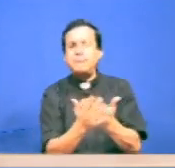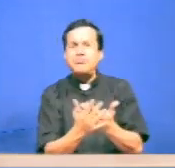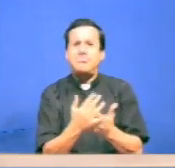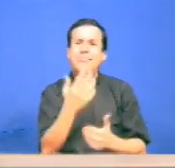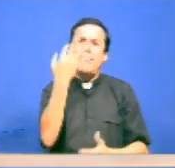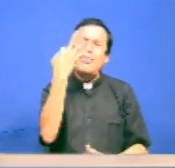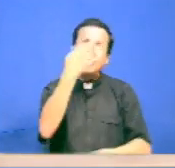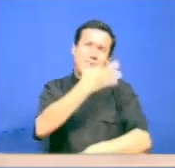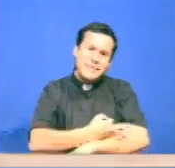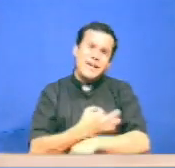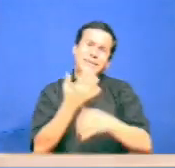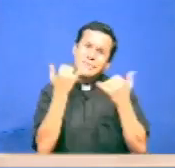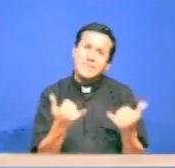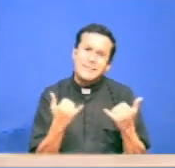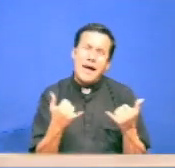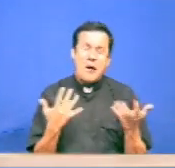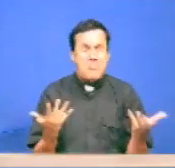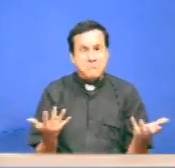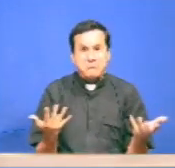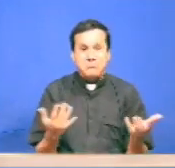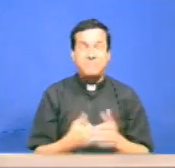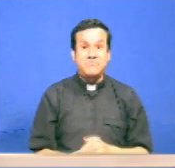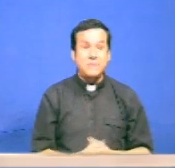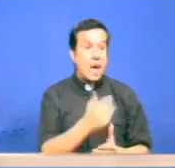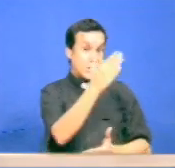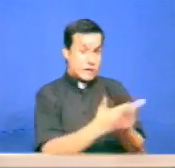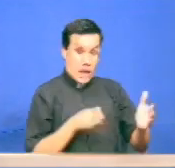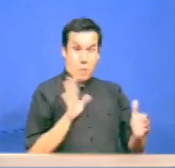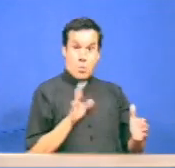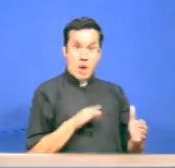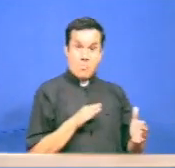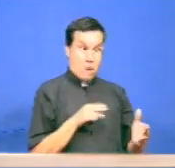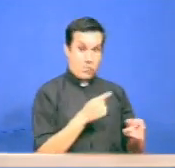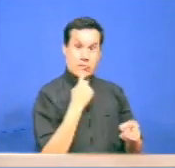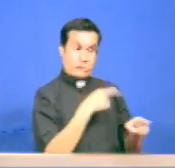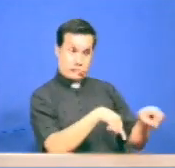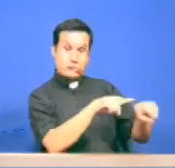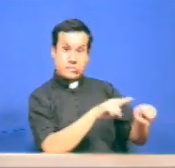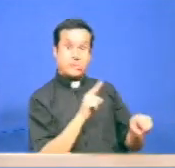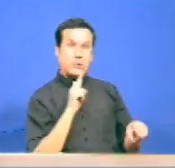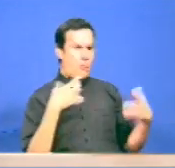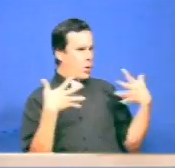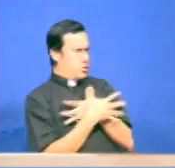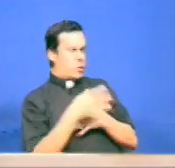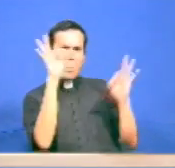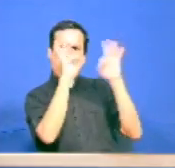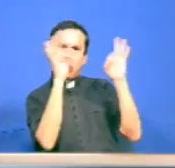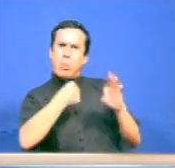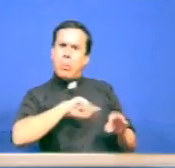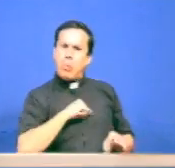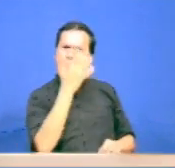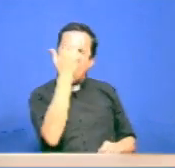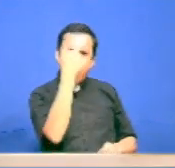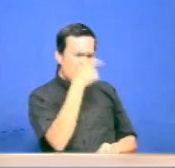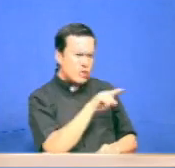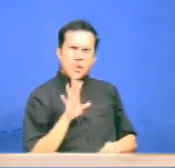hayo yatendeke. Pia wanawake wengine wa kwetu wametushangaza. Walikwenda